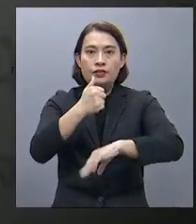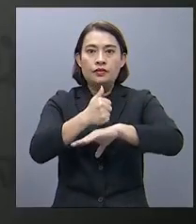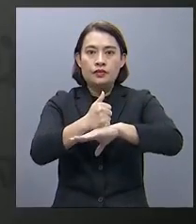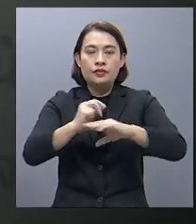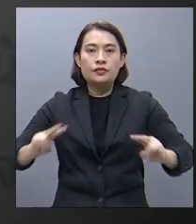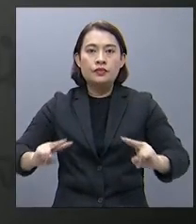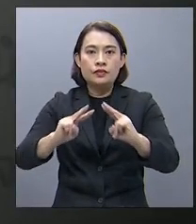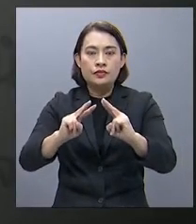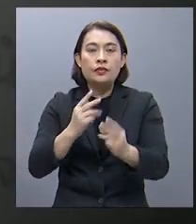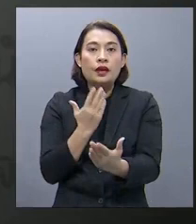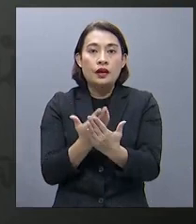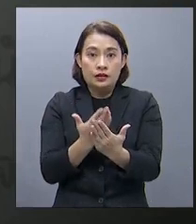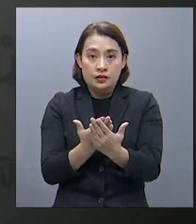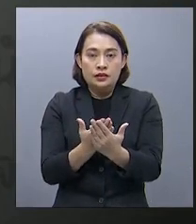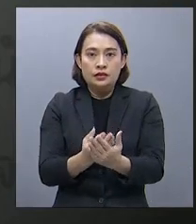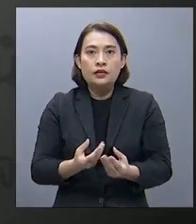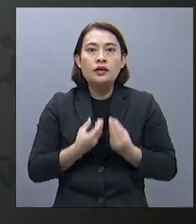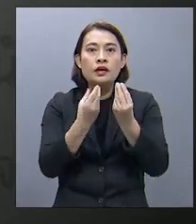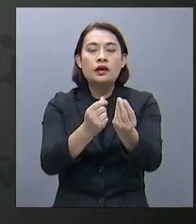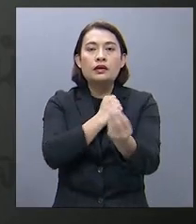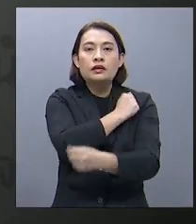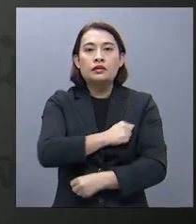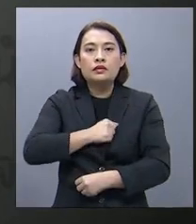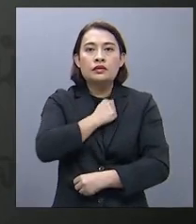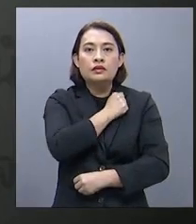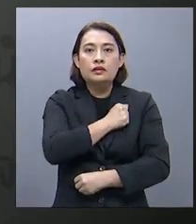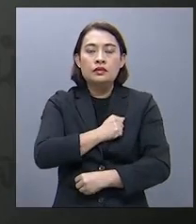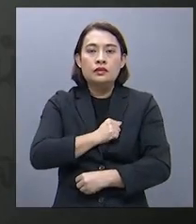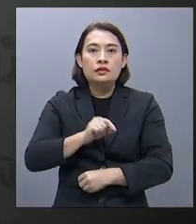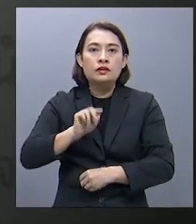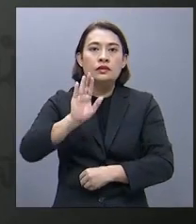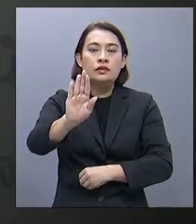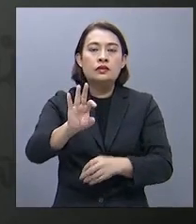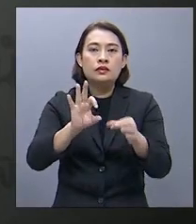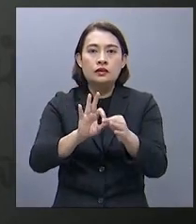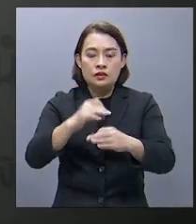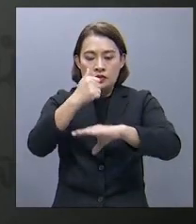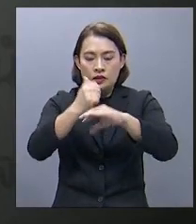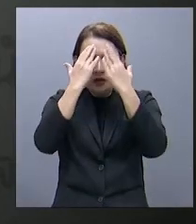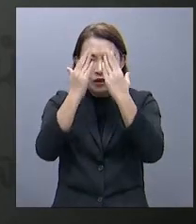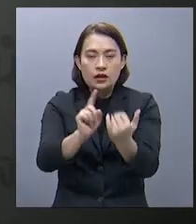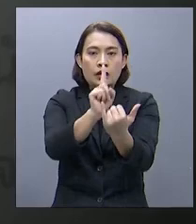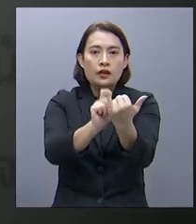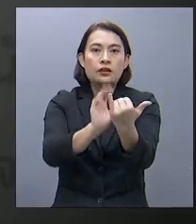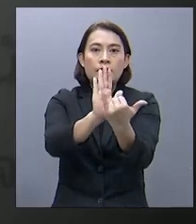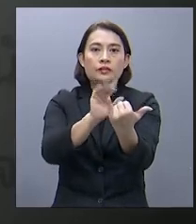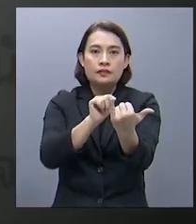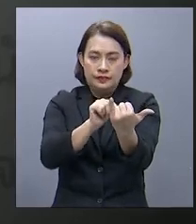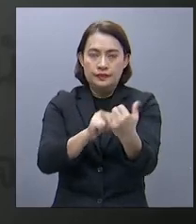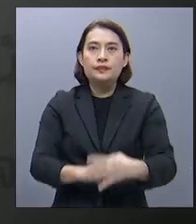การกระทรวงการคลังแสดงความอาลัยต่อการถึงแก่อนิจกรรมของนายอาสิสพิทักษ์คุมพลจุฬาราชมนตรี